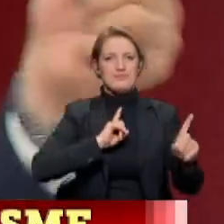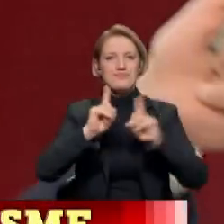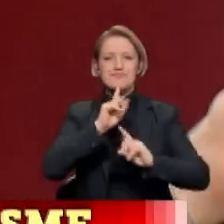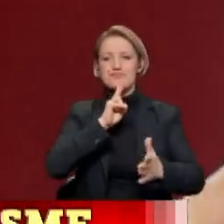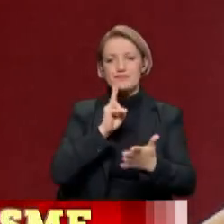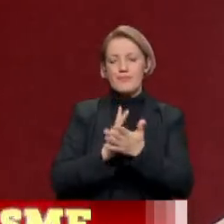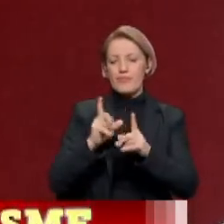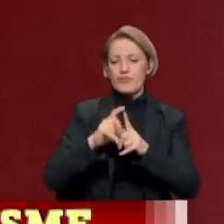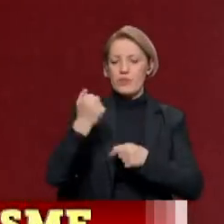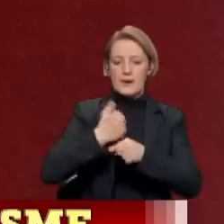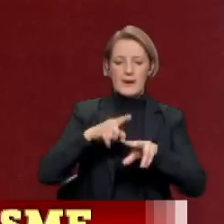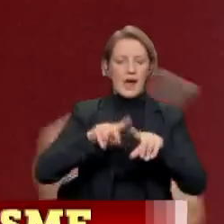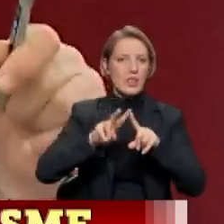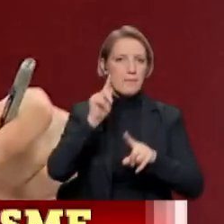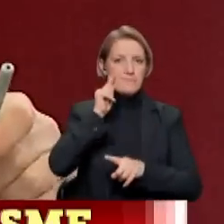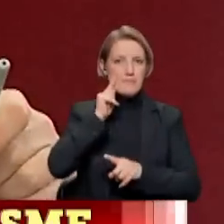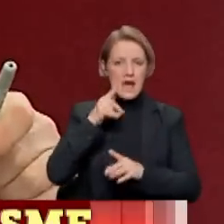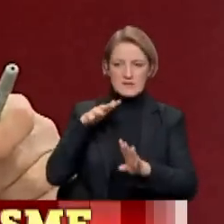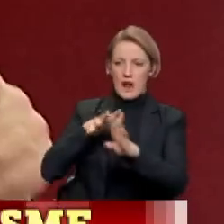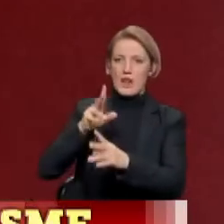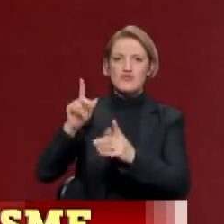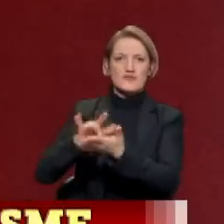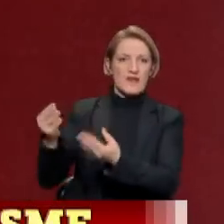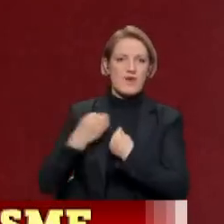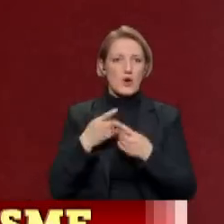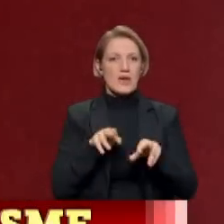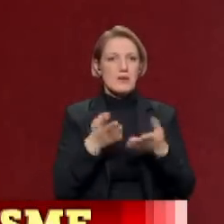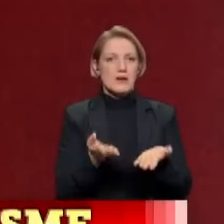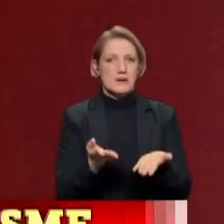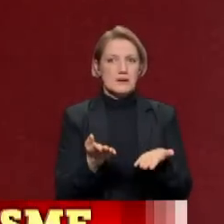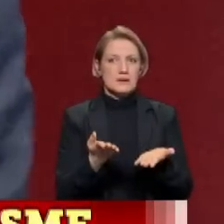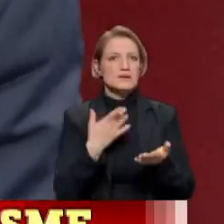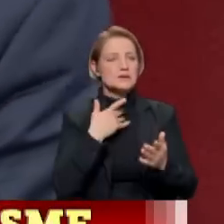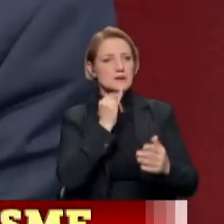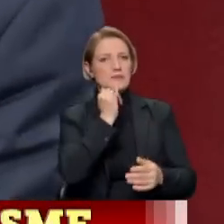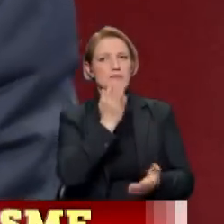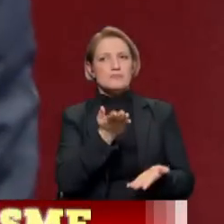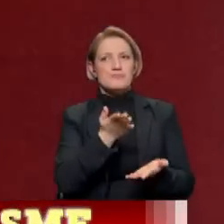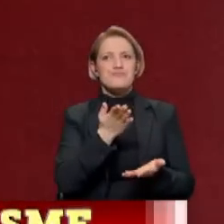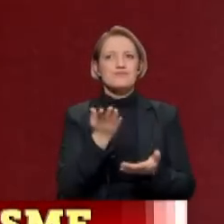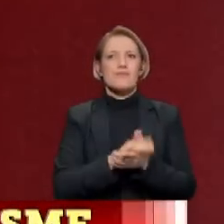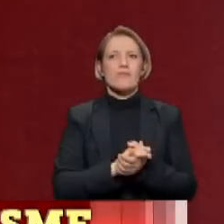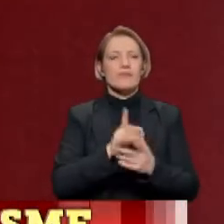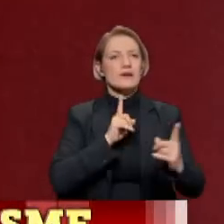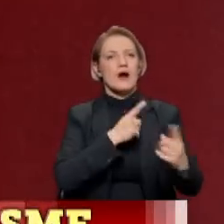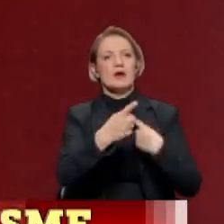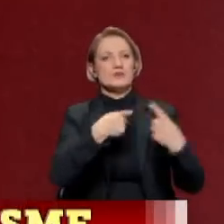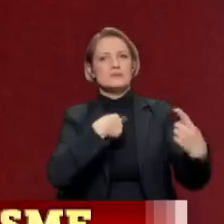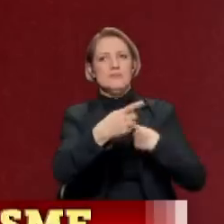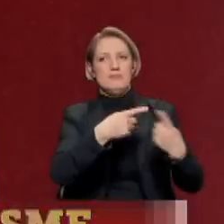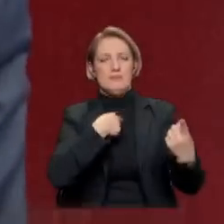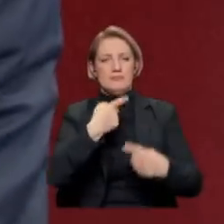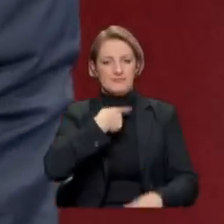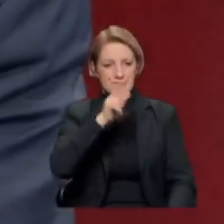Mahkeme bana Doğan Bey'e saldırdı diye ceza veriyor. Bu buna benziyor. Tam olarak böyle. Saldırıda tabii şeye dayalı, karşılıklılığa dayalı.